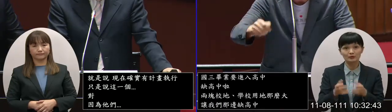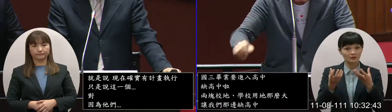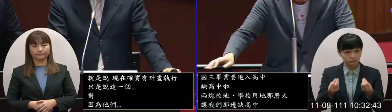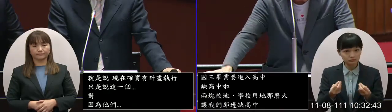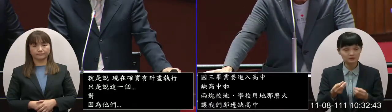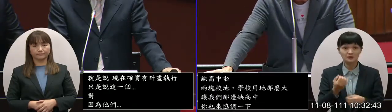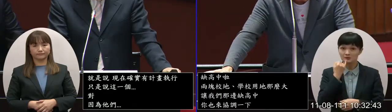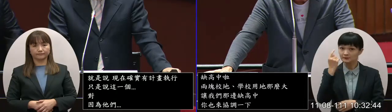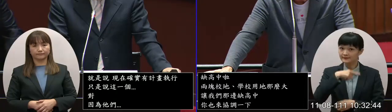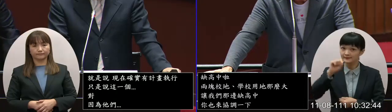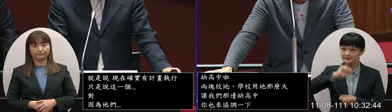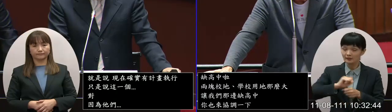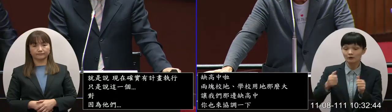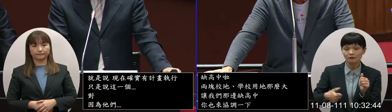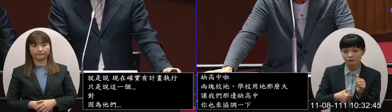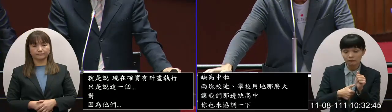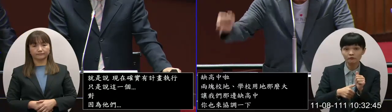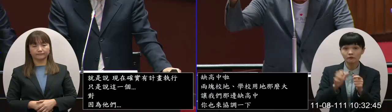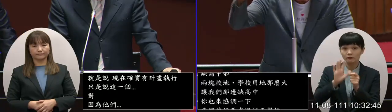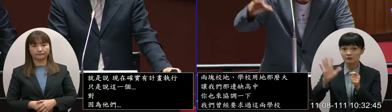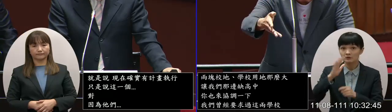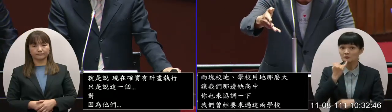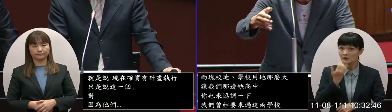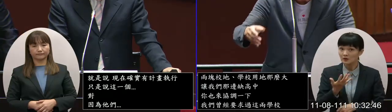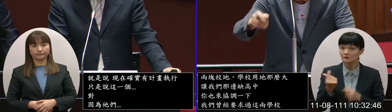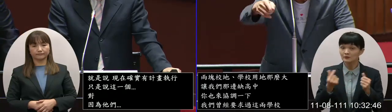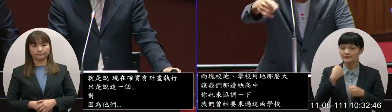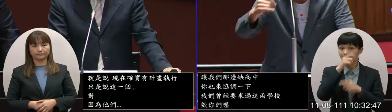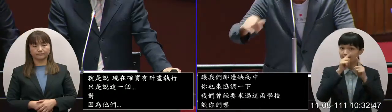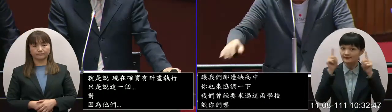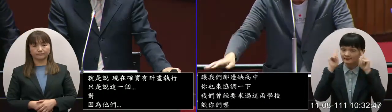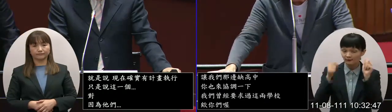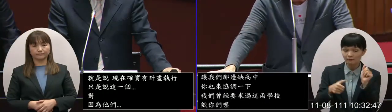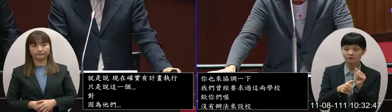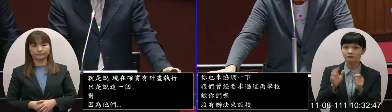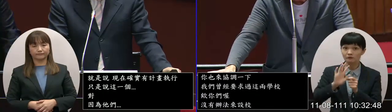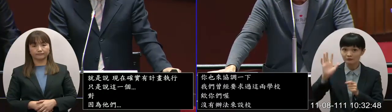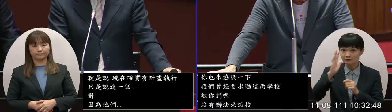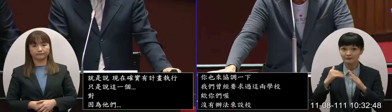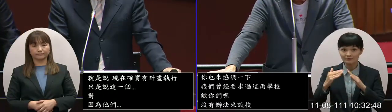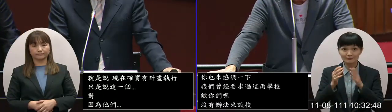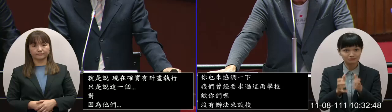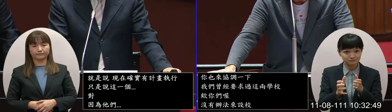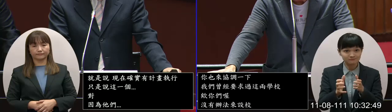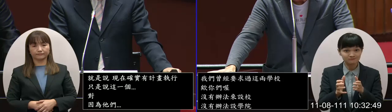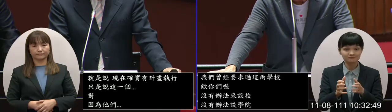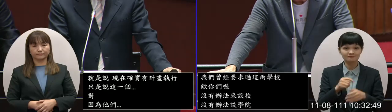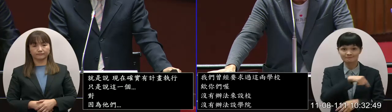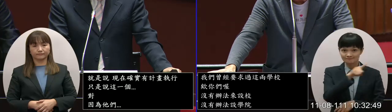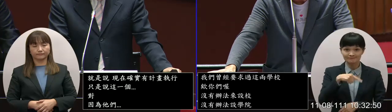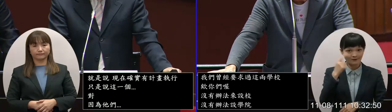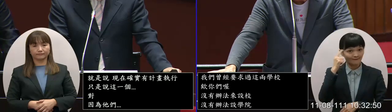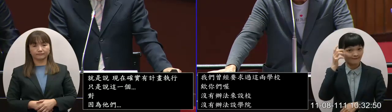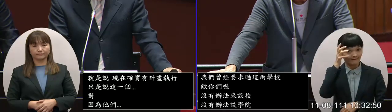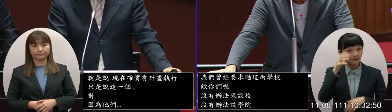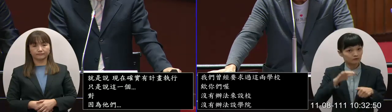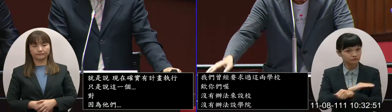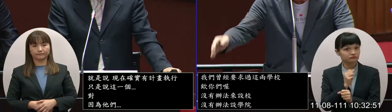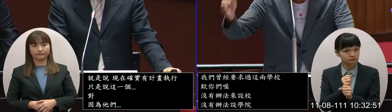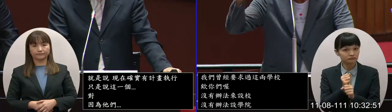中好不好？台大附中，哎，绝对有学生哎，高中啦，啊，附属高